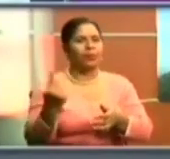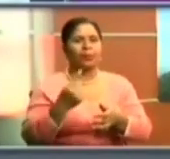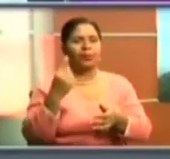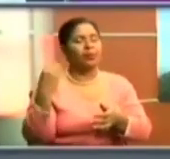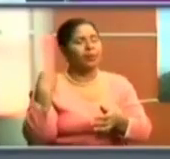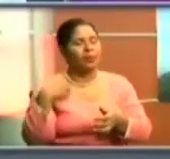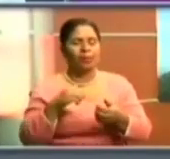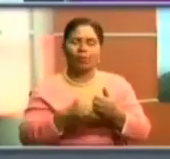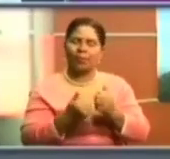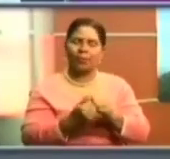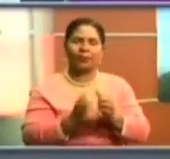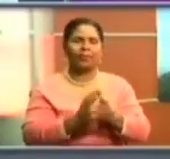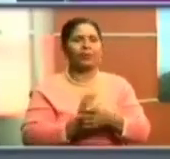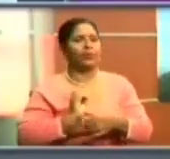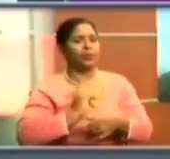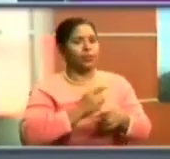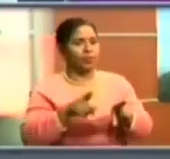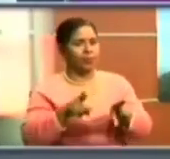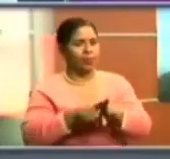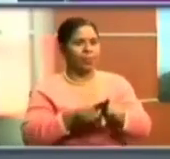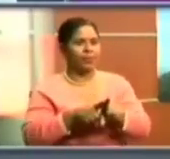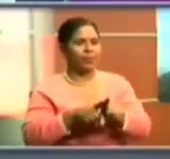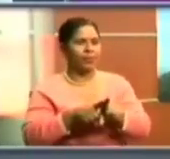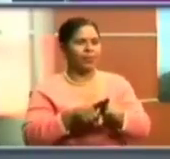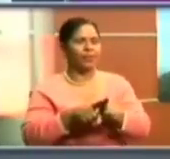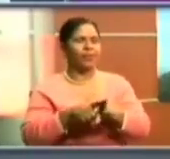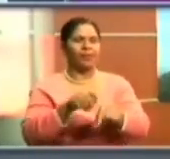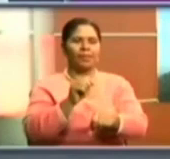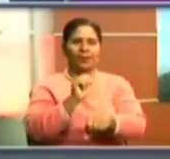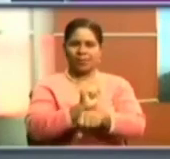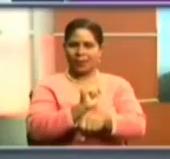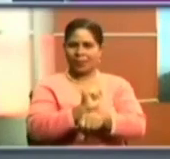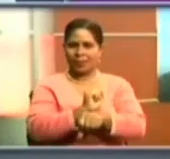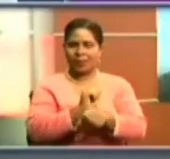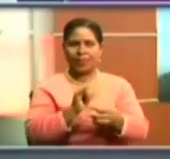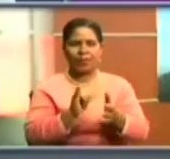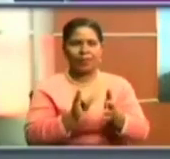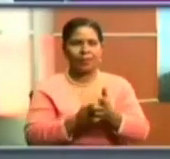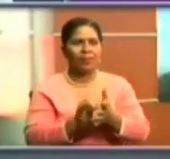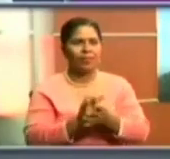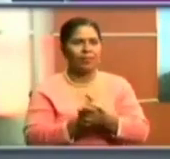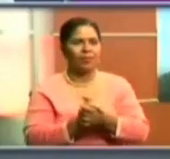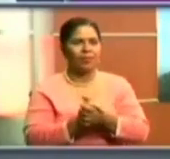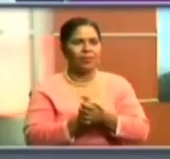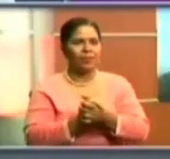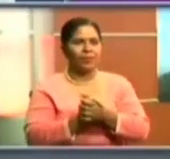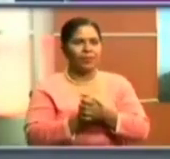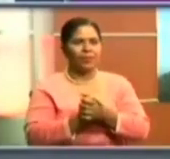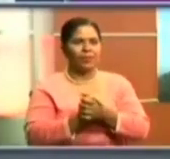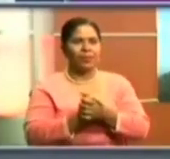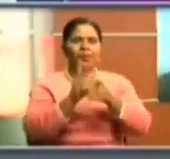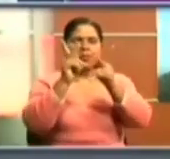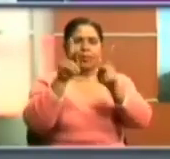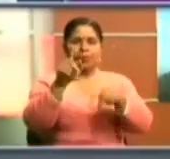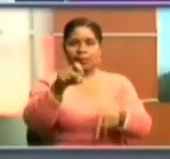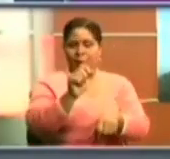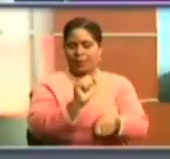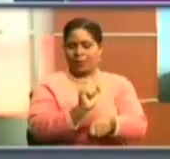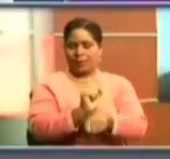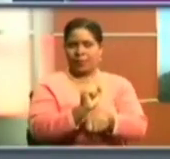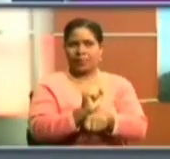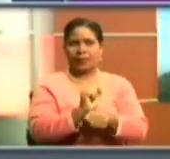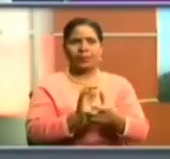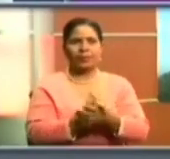beaucoup là-dedans. Nous-mêmes comme commissaire, nous avons dit que avec les postulants que